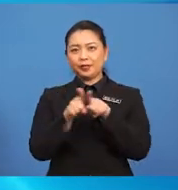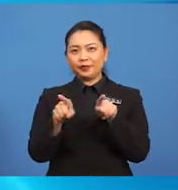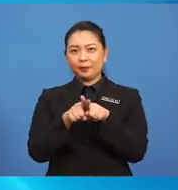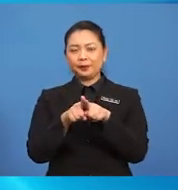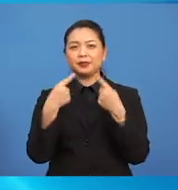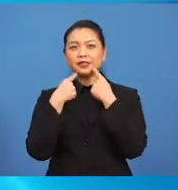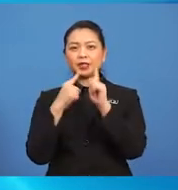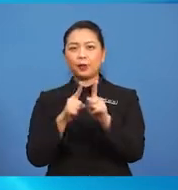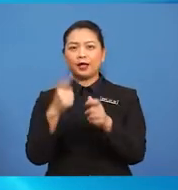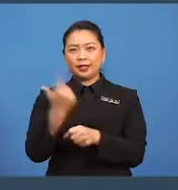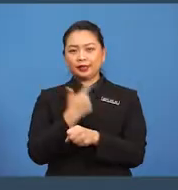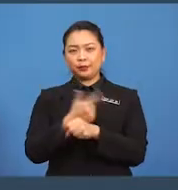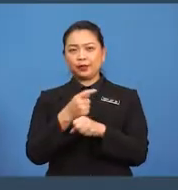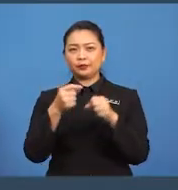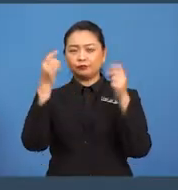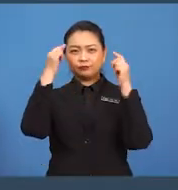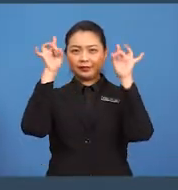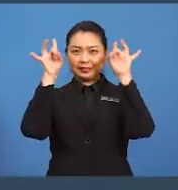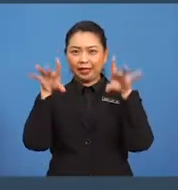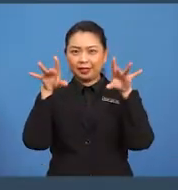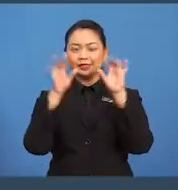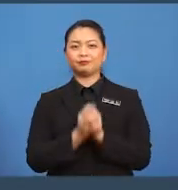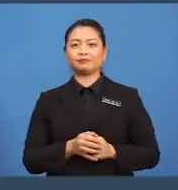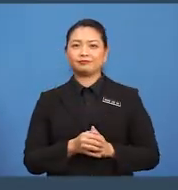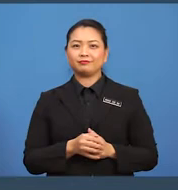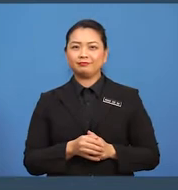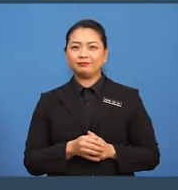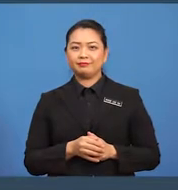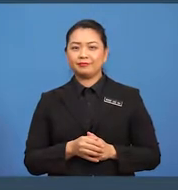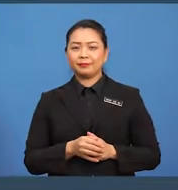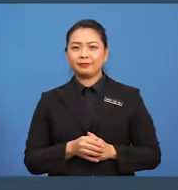kita sama-sama menjawab latihan uji minda ini.